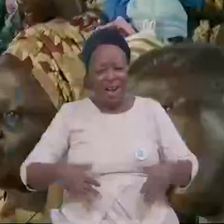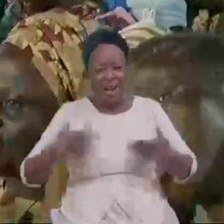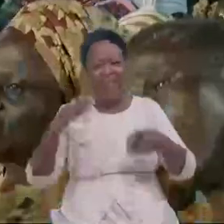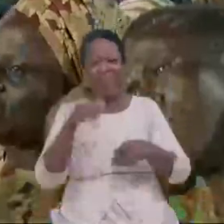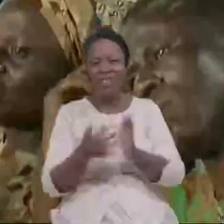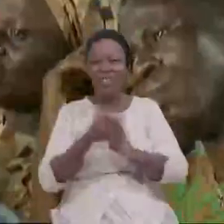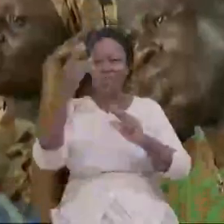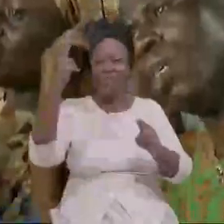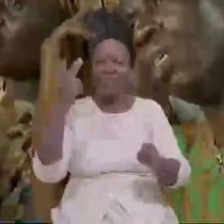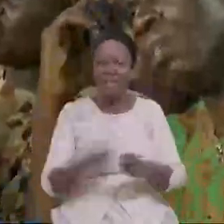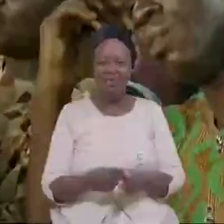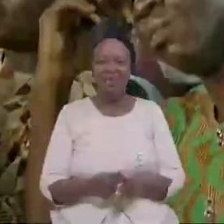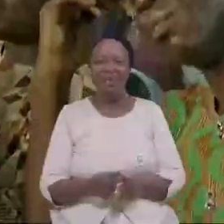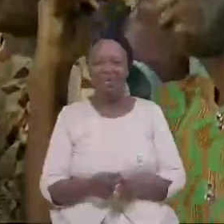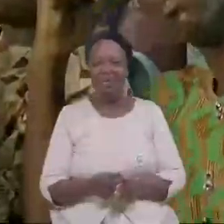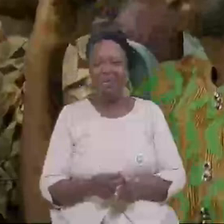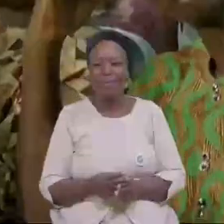de Jésus.